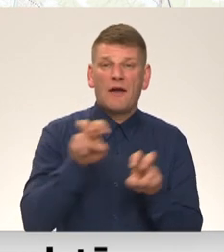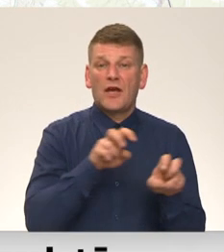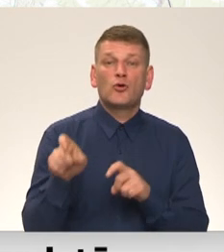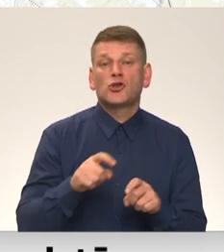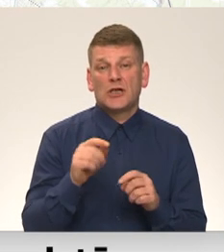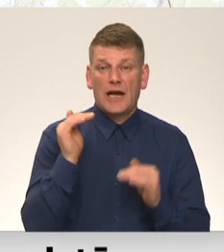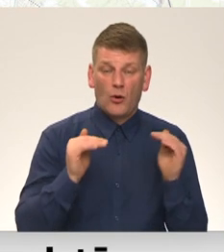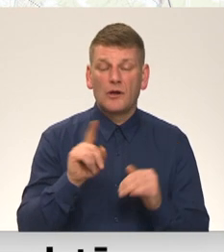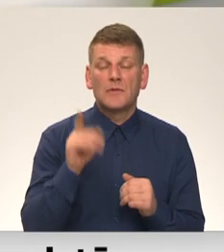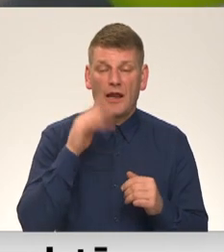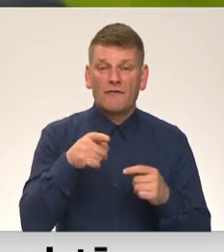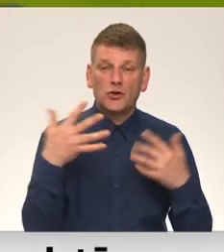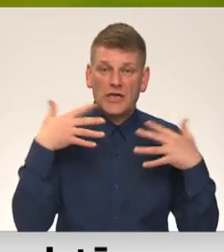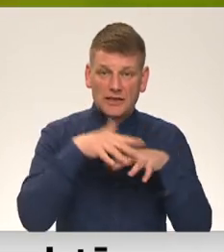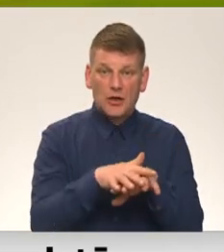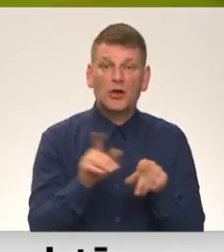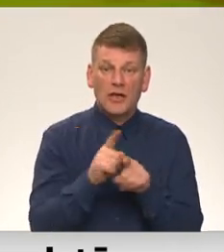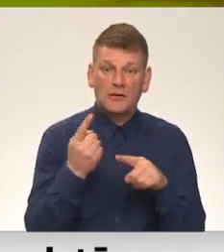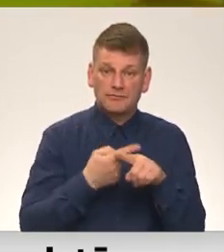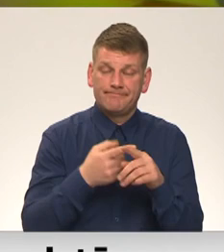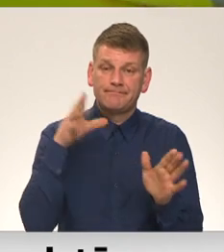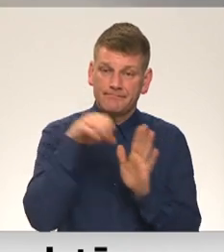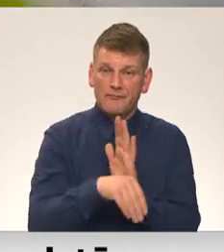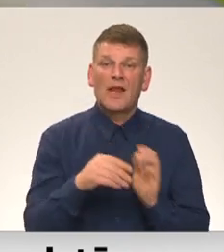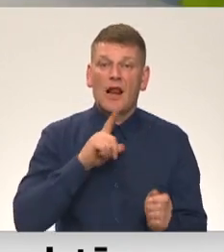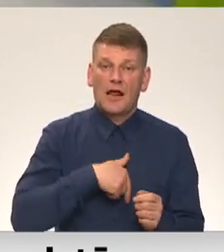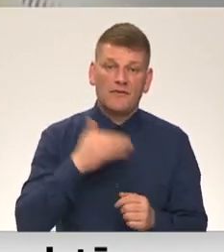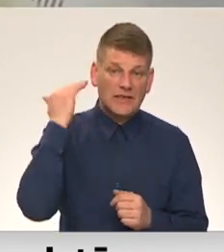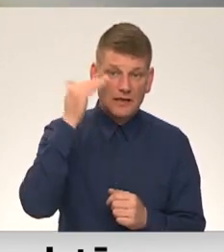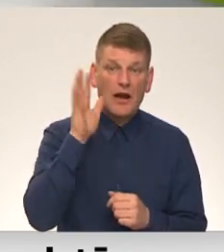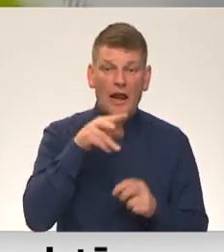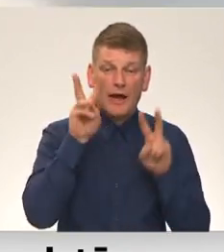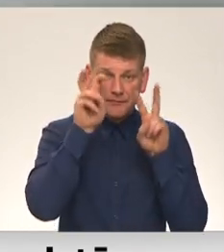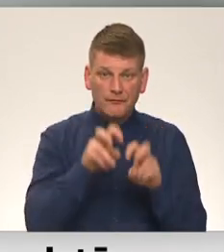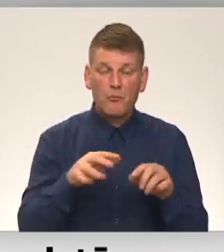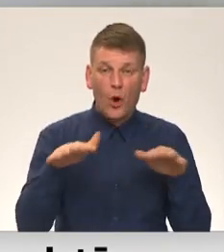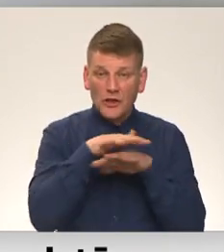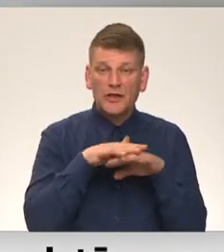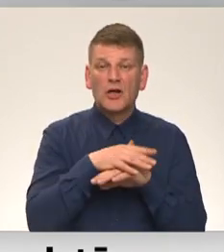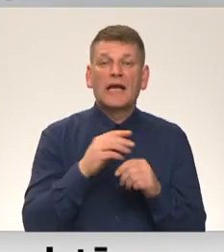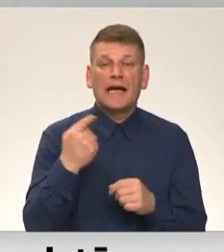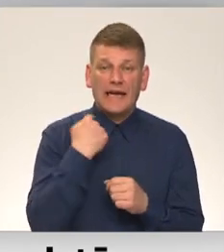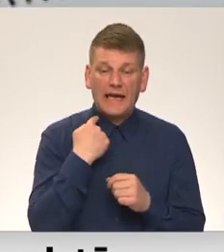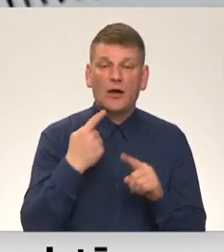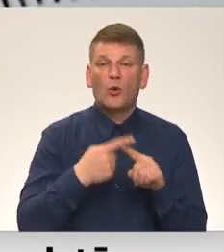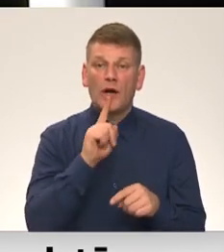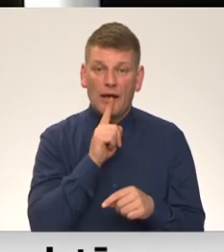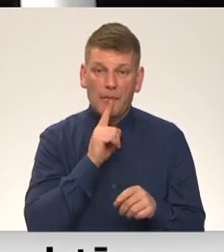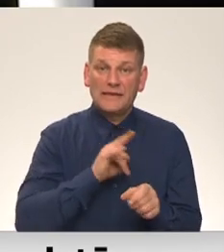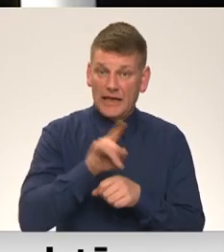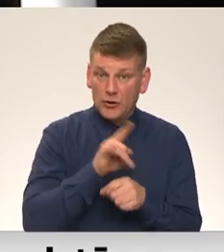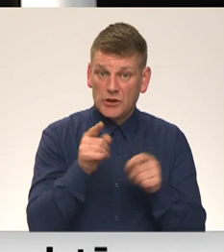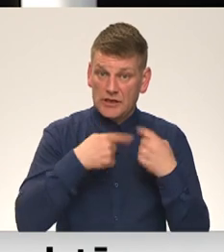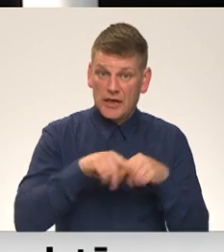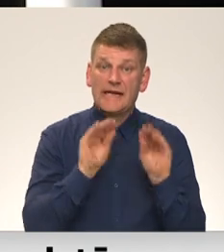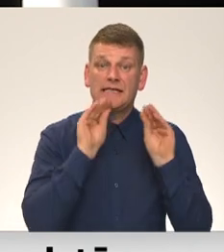tos sekmīgi integrētu tostarp Latvijas gaisa telpā. Lai veiktu dronu monitoringu, starptautiskās lidostas Rīga un Liepājas lidostas